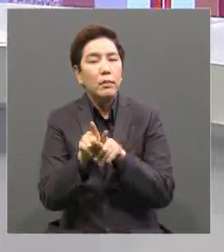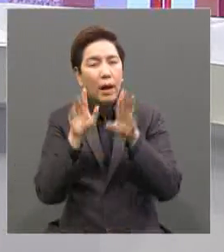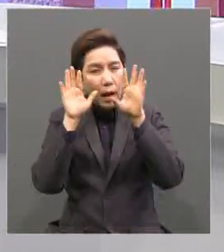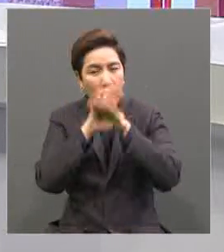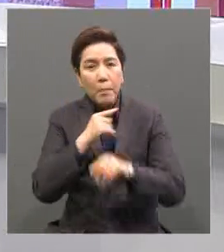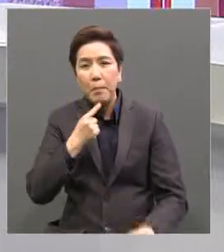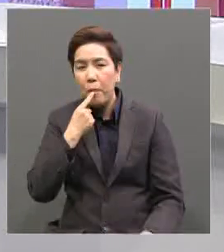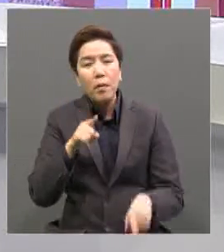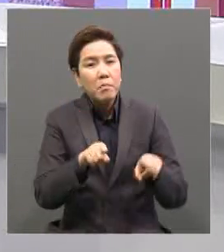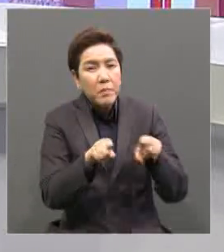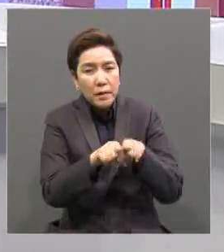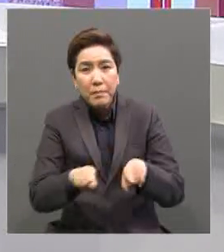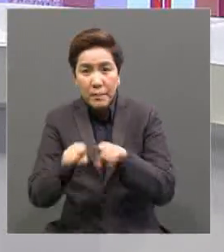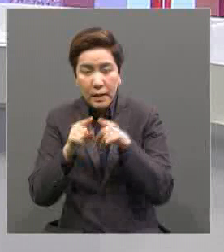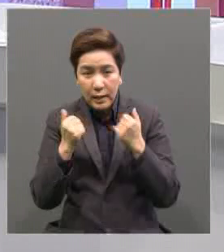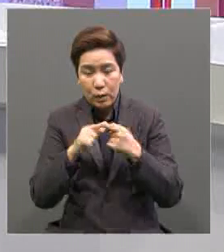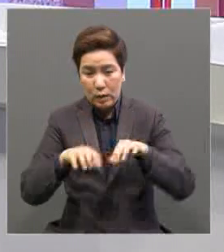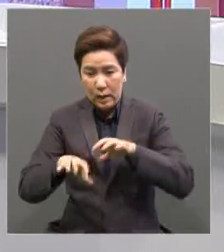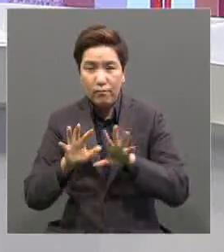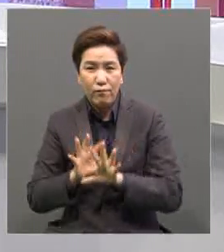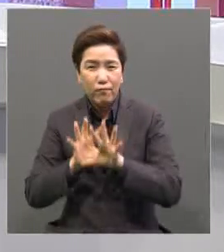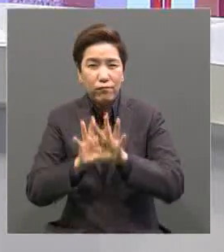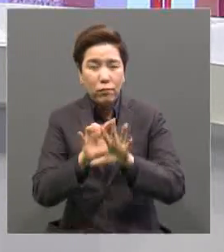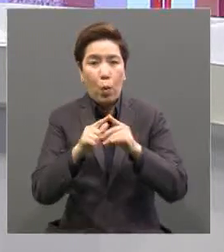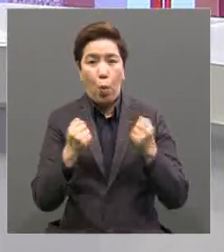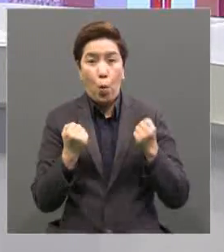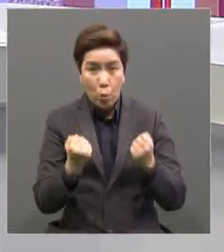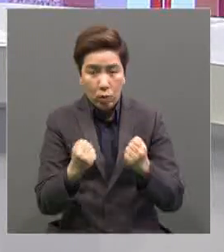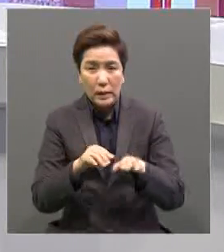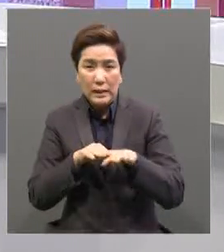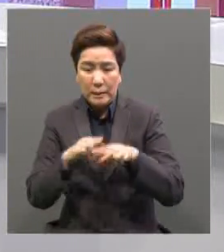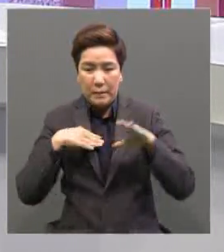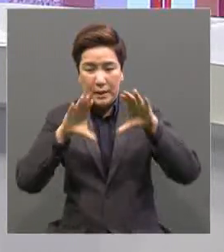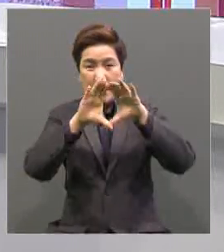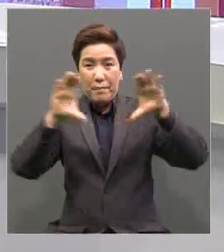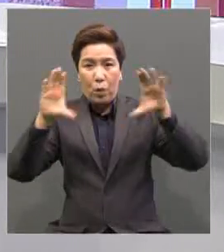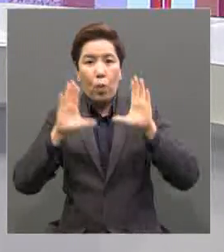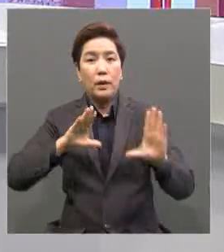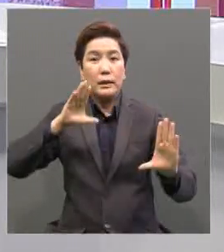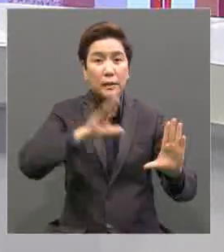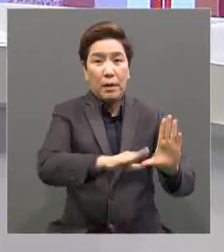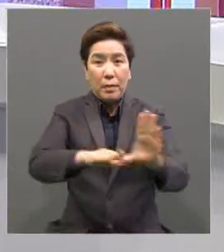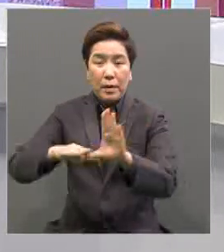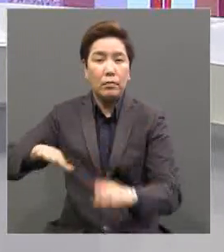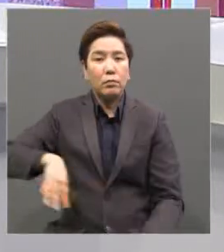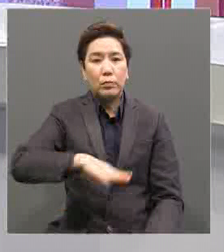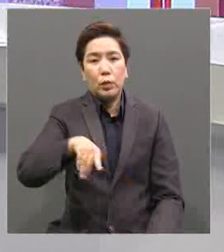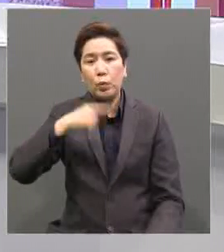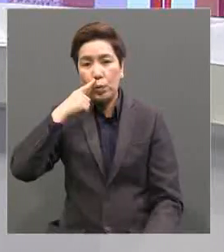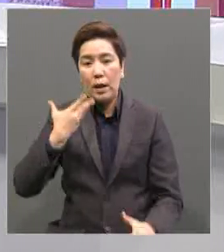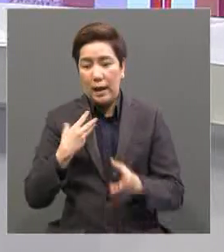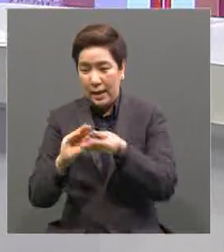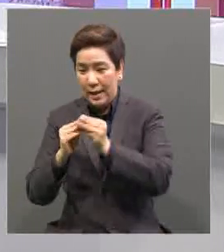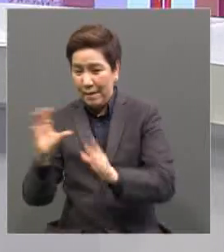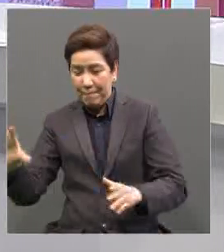ที่บอกเดียวกันนะคะว่าการจัดขบวนแห่แล้วก็รถยนต์ที่ติดแผ่นป้ายของผู้สมัครรับเลือกตั้งภายหลังจากที่